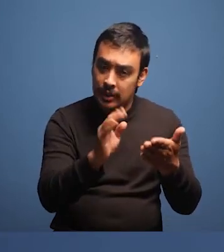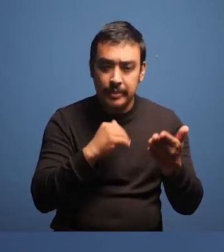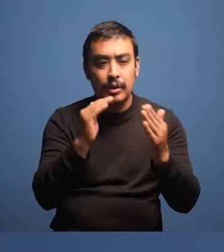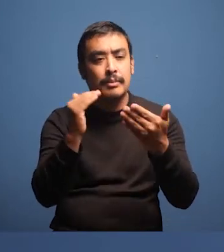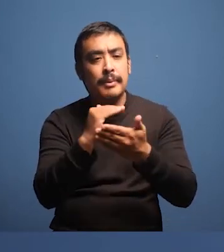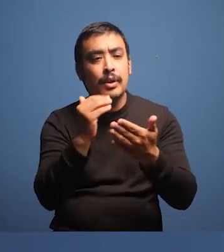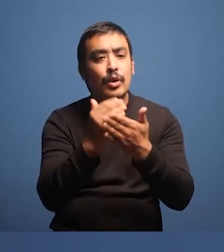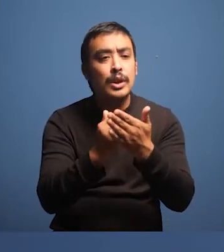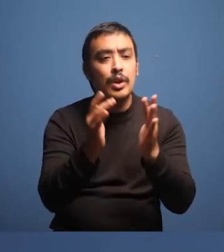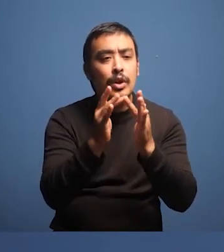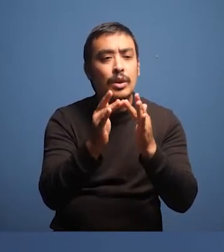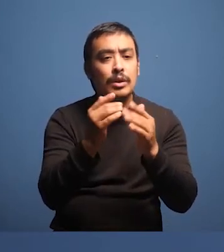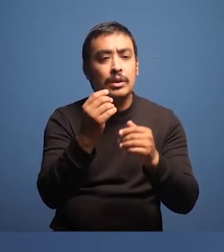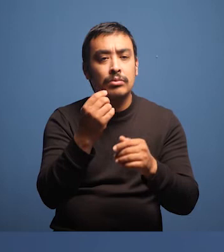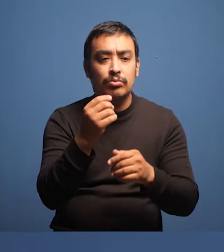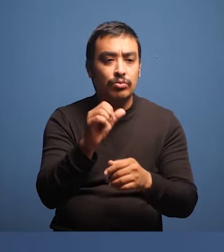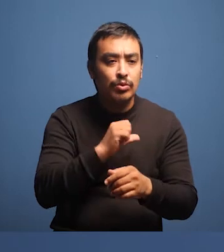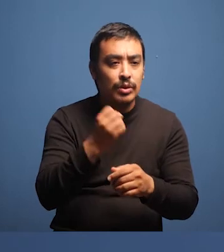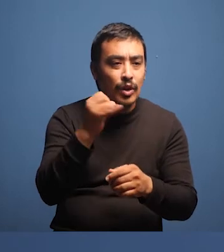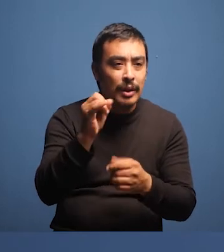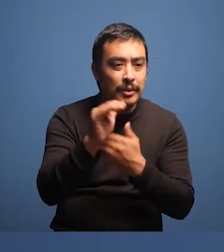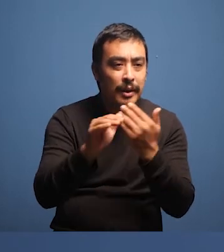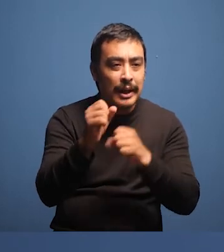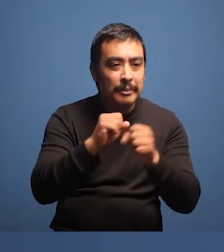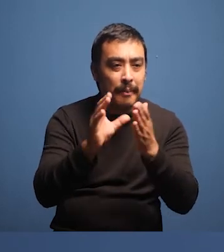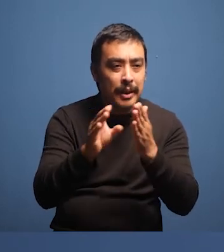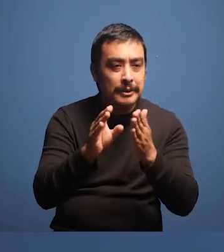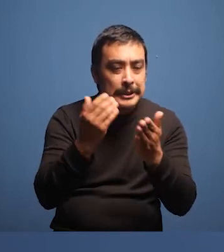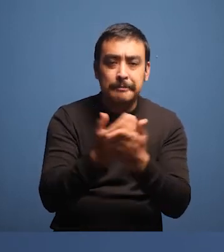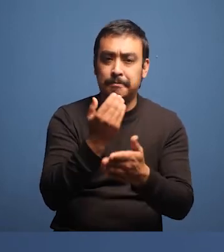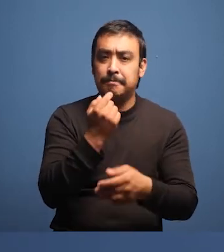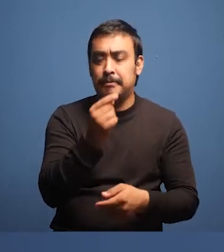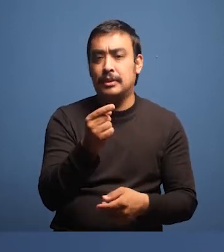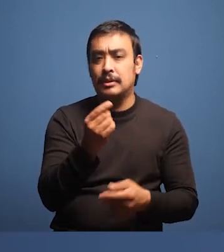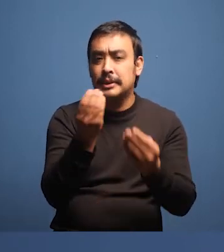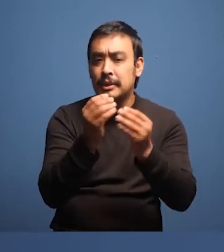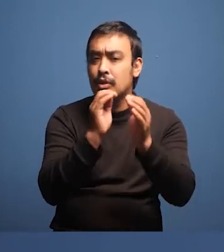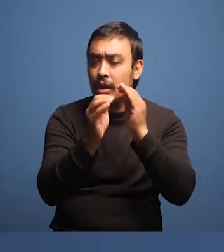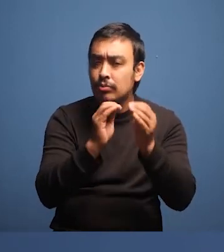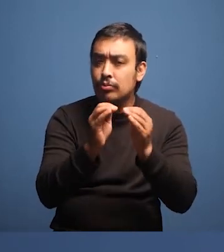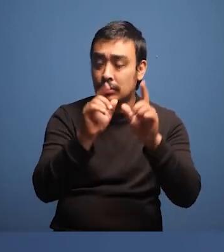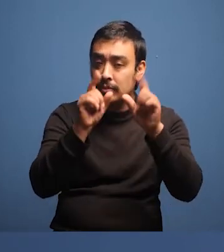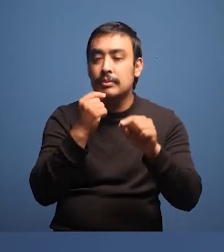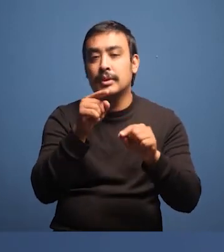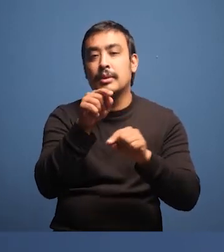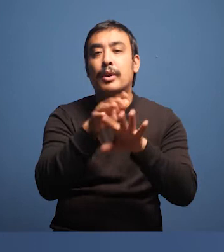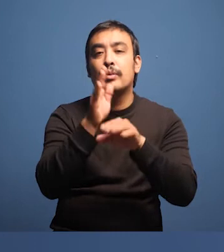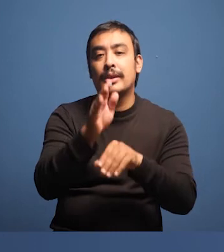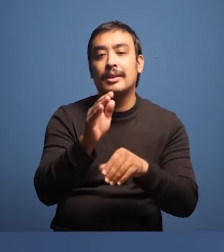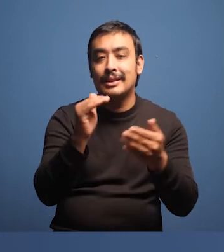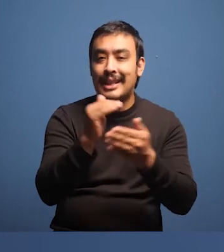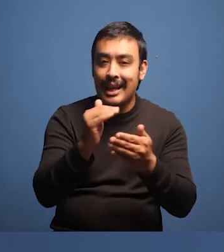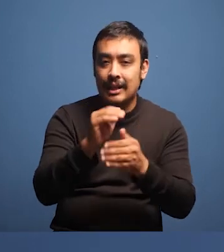कसरी अनलाइन यौन दुर्व्यवहारबाट सुरक्षित गर्ने के गर्दाखेरि उचित हुन्छ भन्ने केही सरसल्लाह सुझाव चाहियो भने चाहिँ हजुरहरूले चाइल्ड सेफ